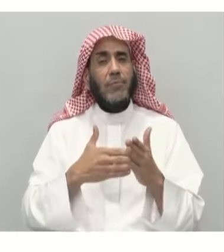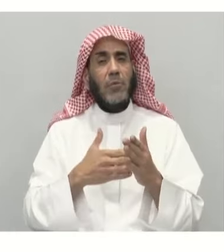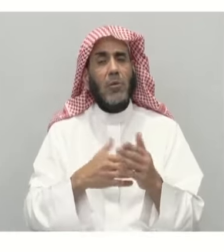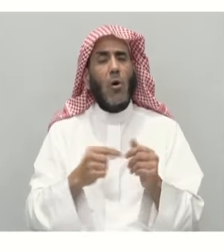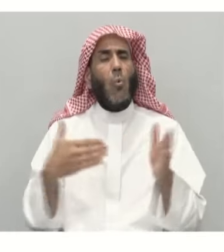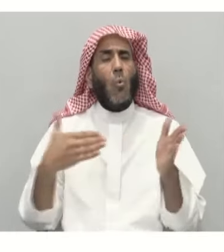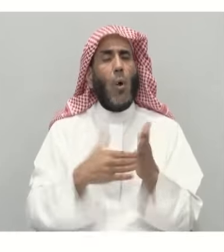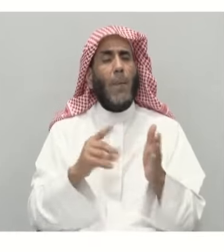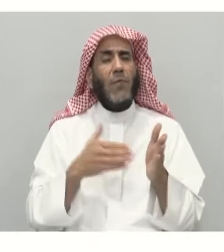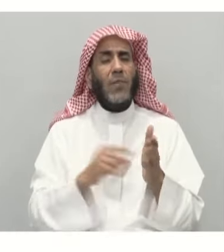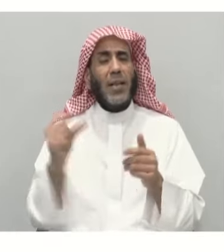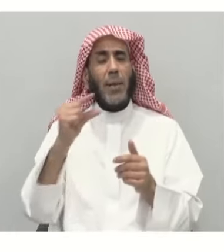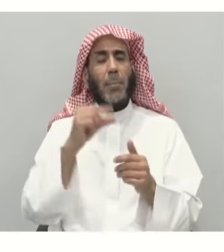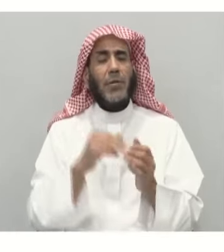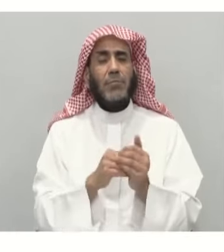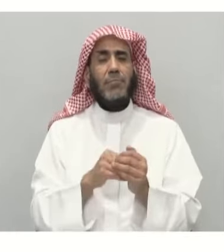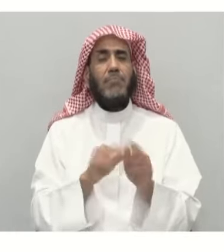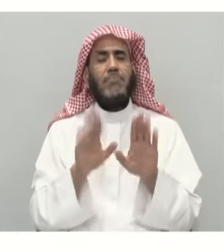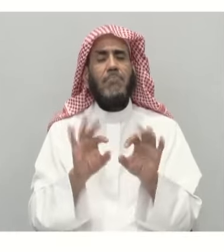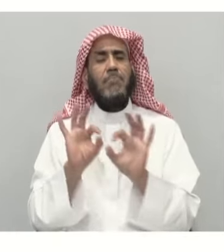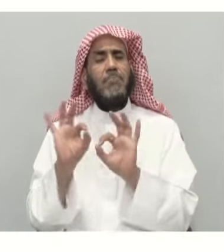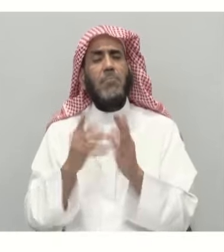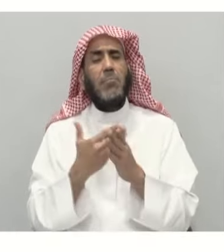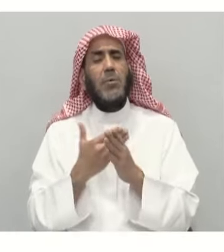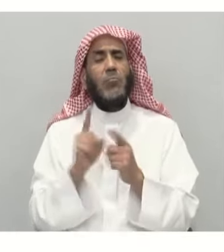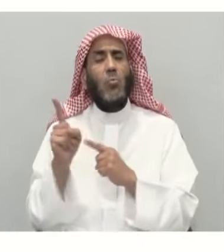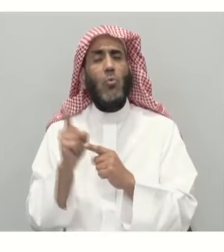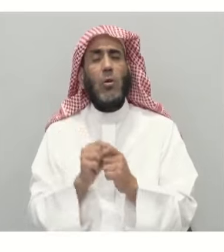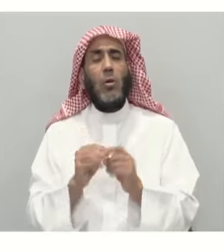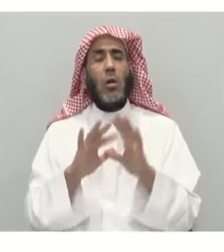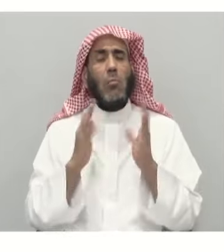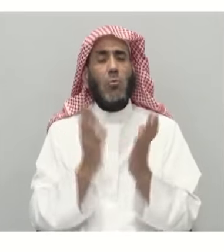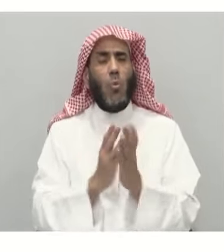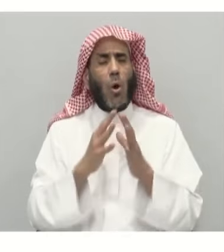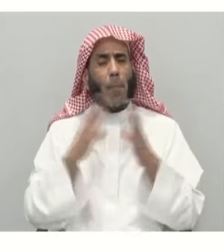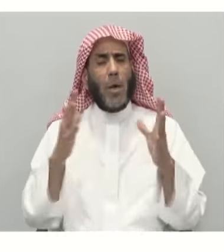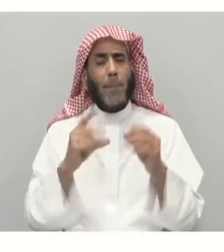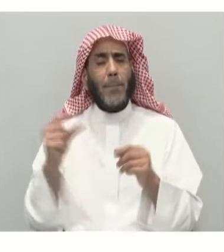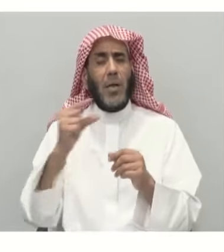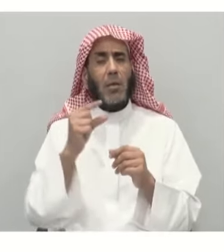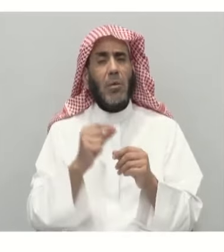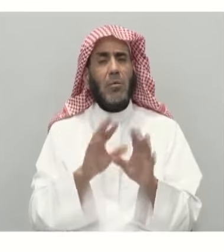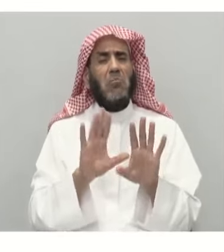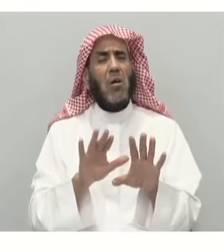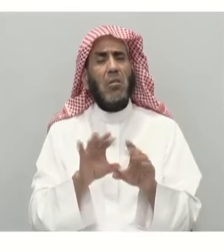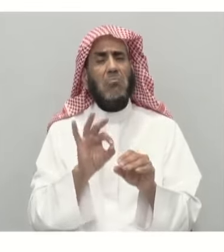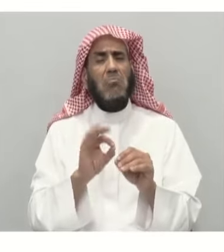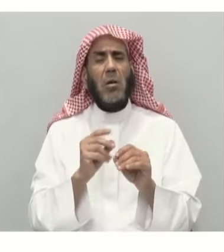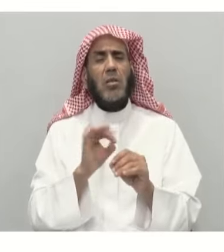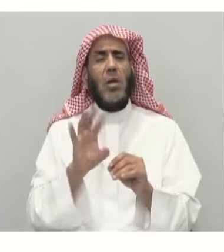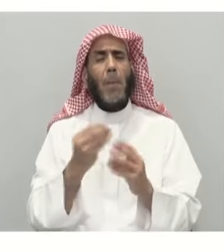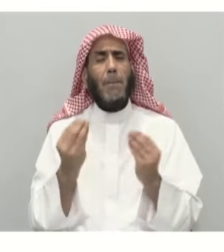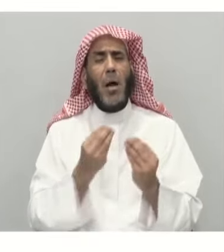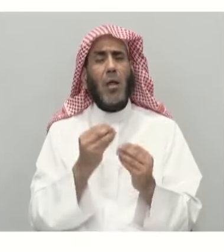والمتطرفه في الكلمات الاتيه بهذه الصوره ولدينا مجموعه ايضا كبيره من الكلمات سنكتفي بحل بعضها